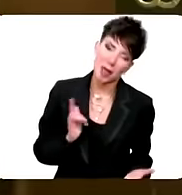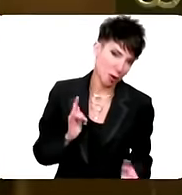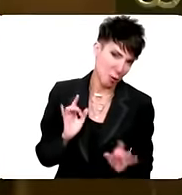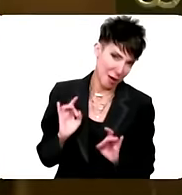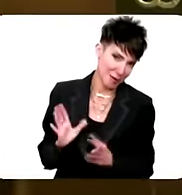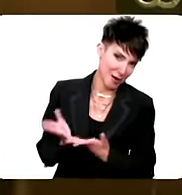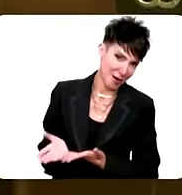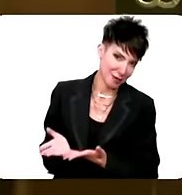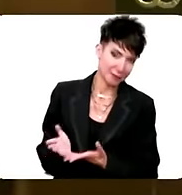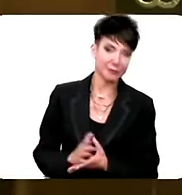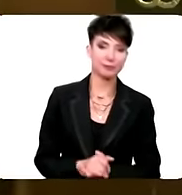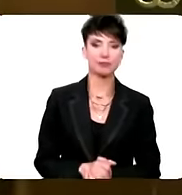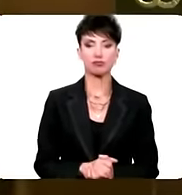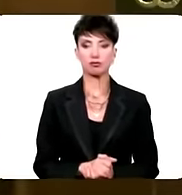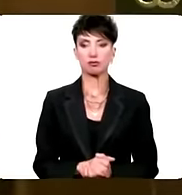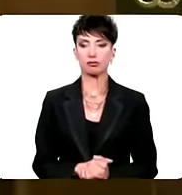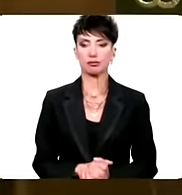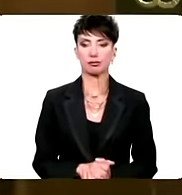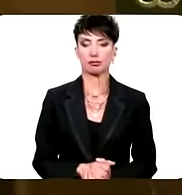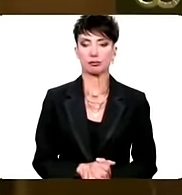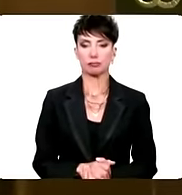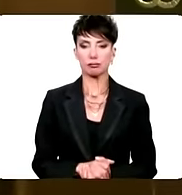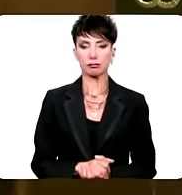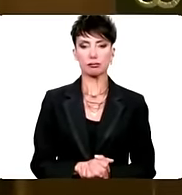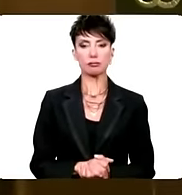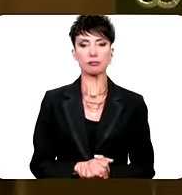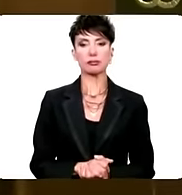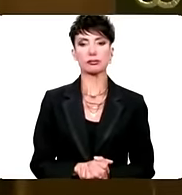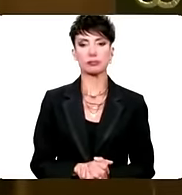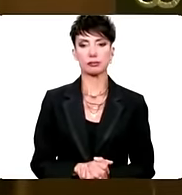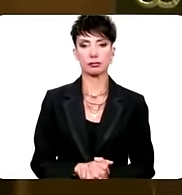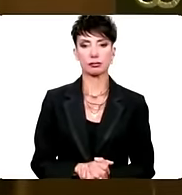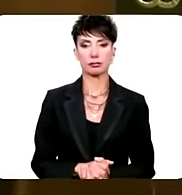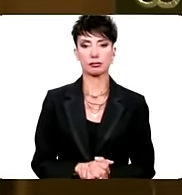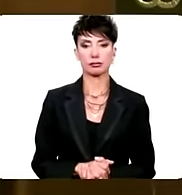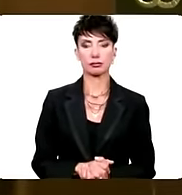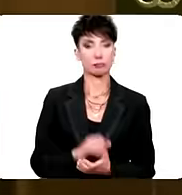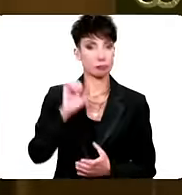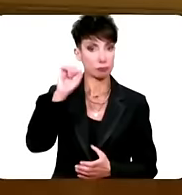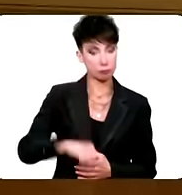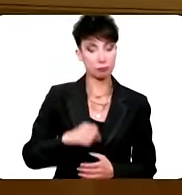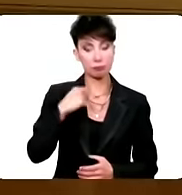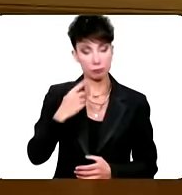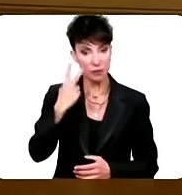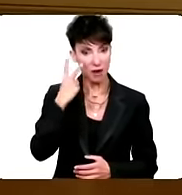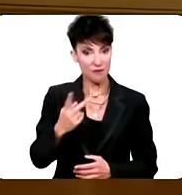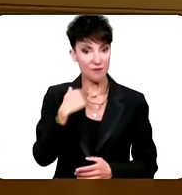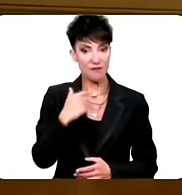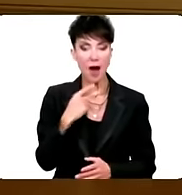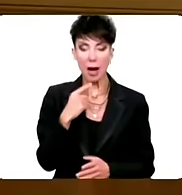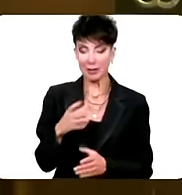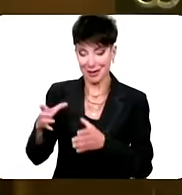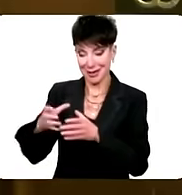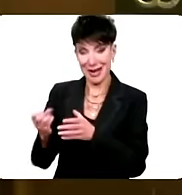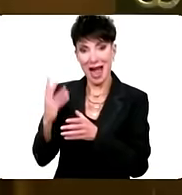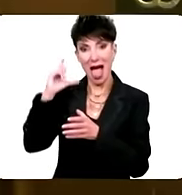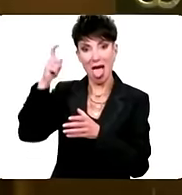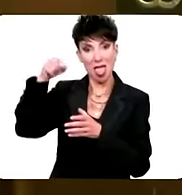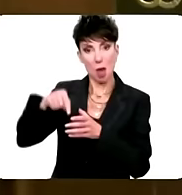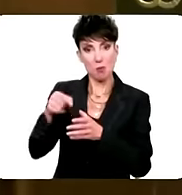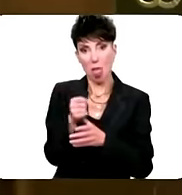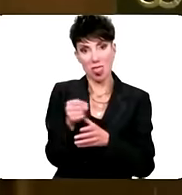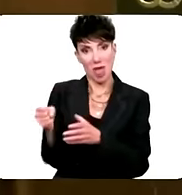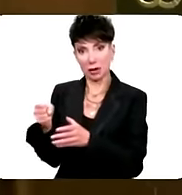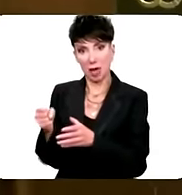Άλλο απολογισμό, άλλο αποτέλεσμα της κάλπης. Μια σημαντική άνοδος των κομμάτων δεξιότερα της Νέας Δημοκρατίας, όχι απαραίτητα